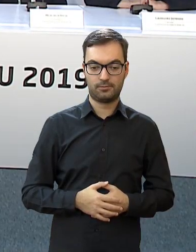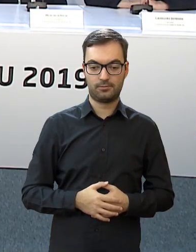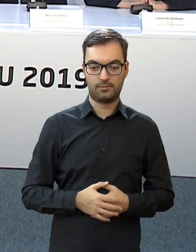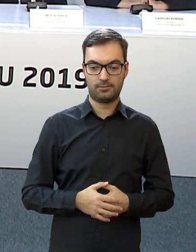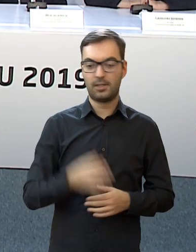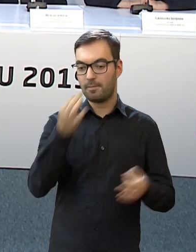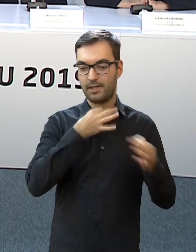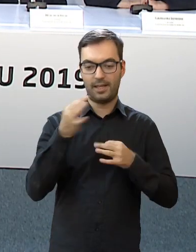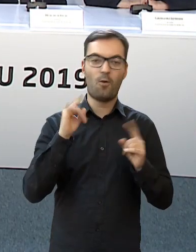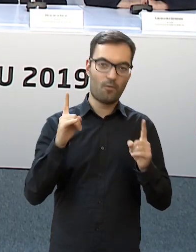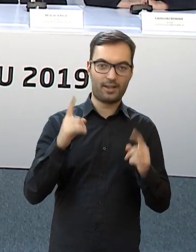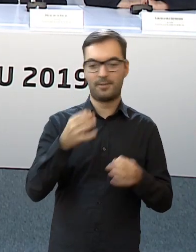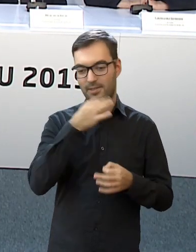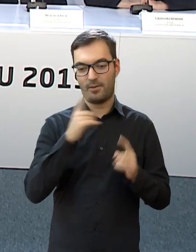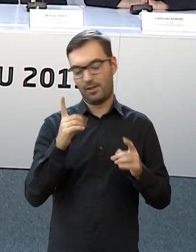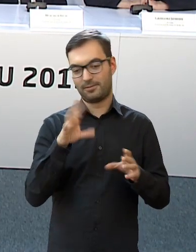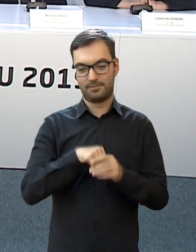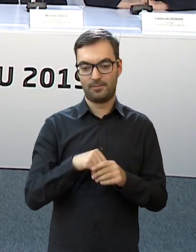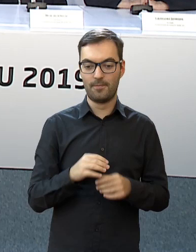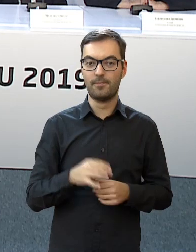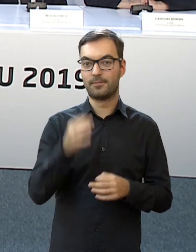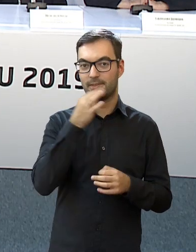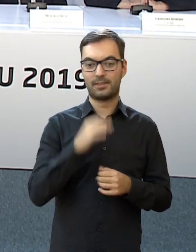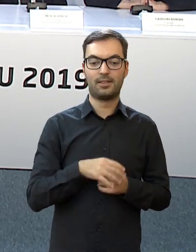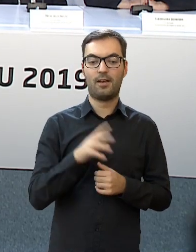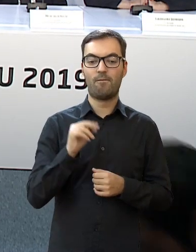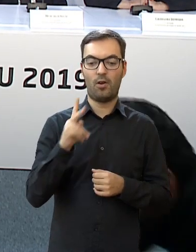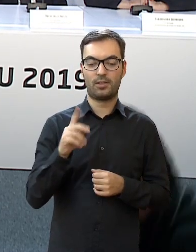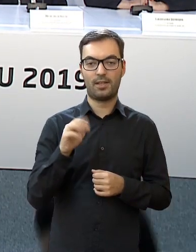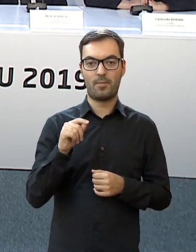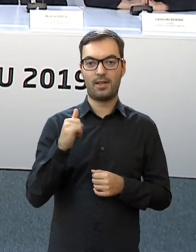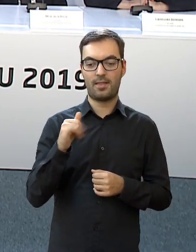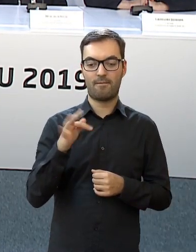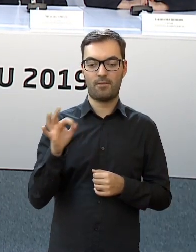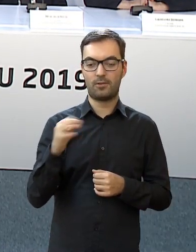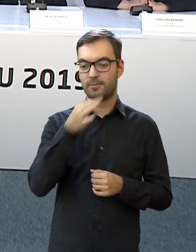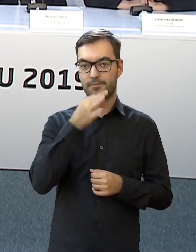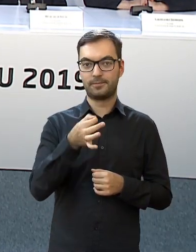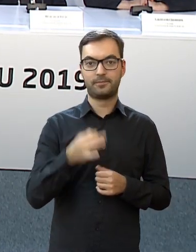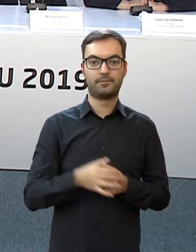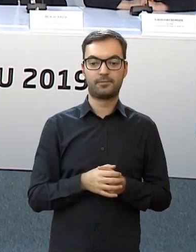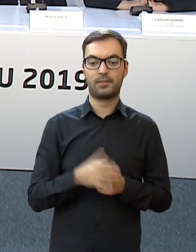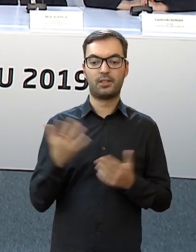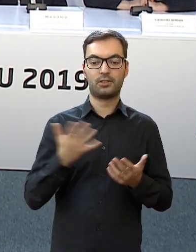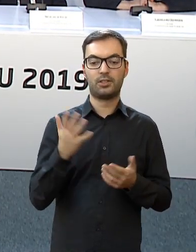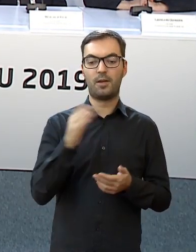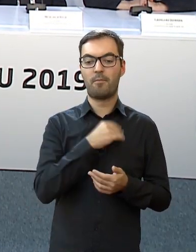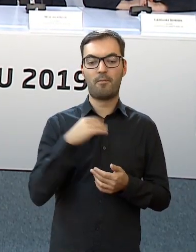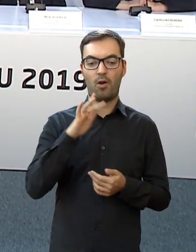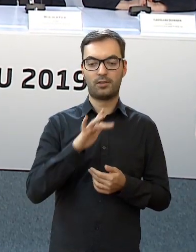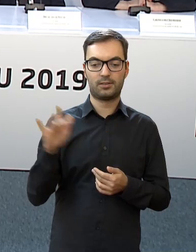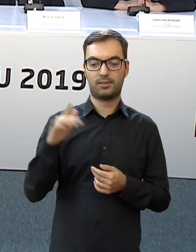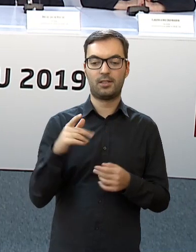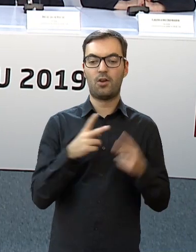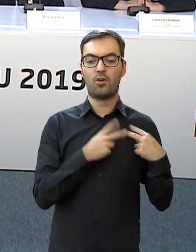Pytania, mówię, uwagi. Pytania i uwagi mogą być. Dzień dobry, pytanie. Monika Woźniak, TVP Info. Chciałam zapytać, w których rejonach Polski znajdują się